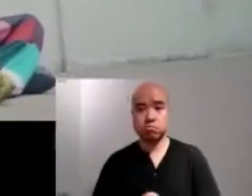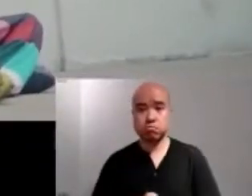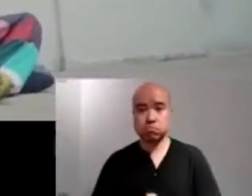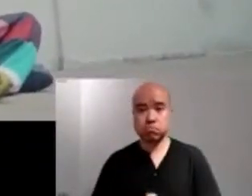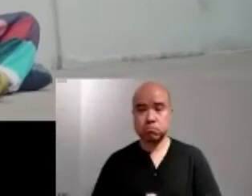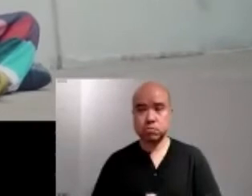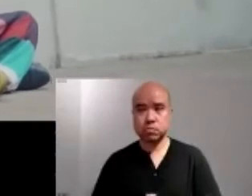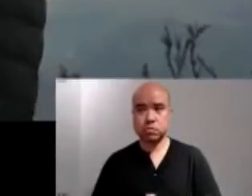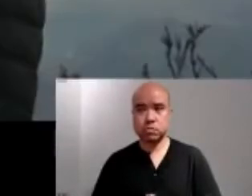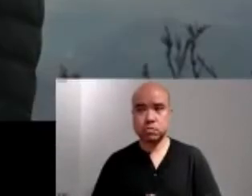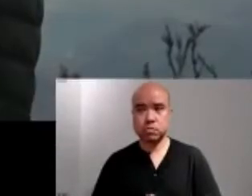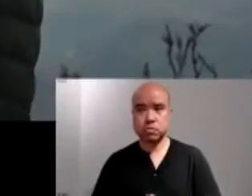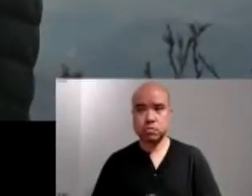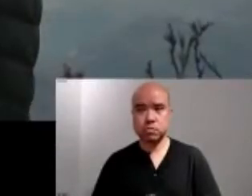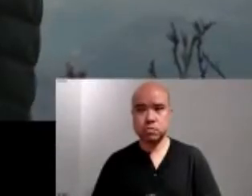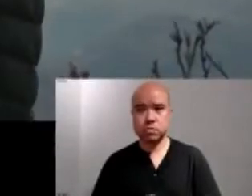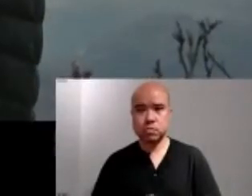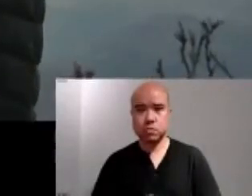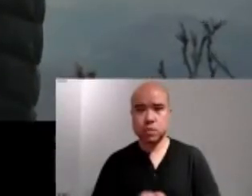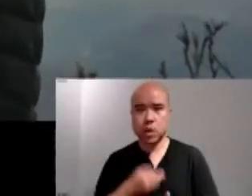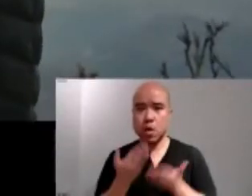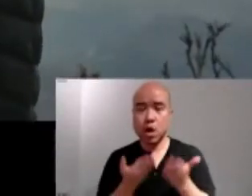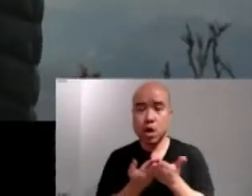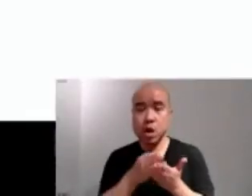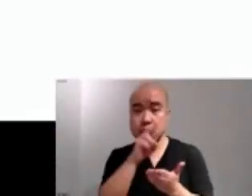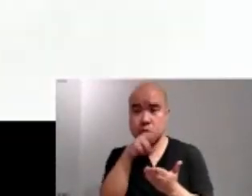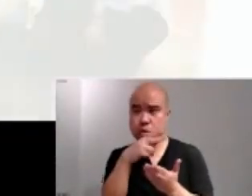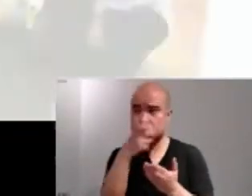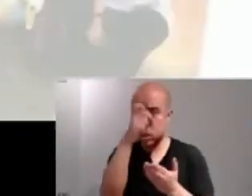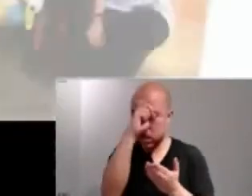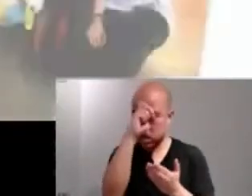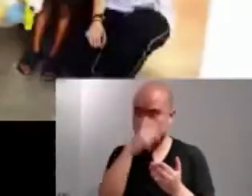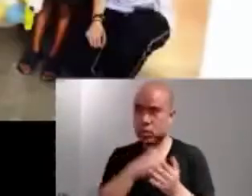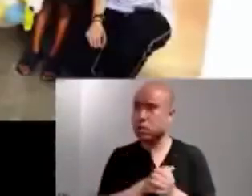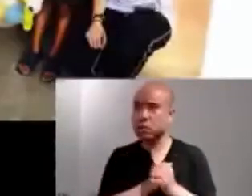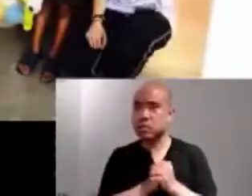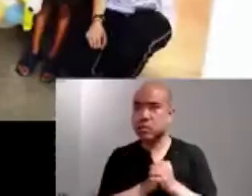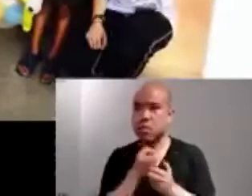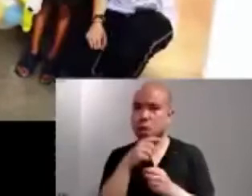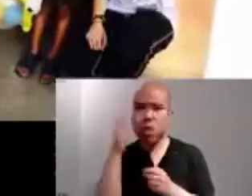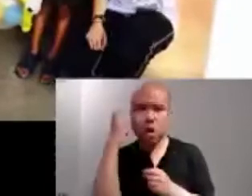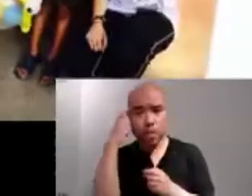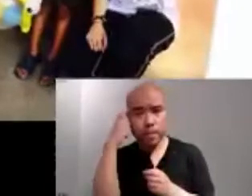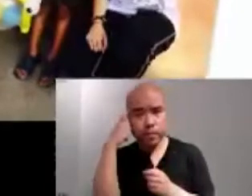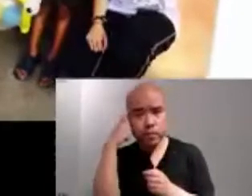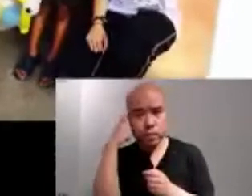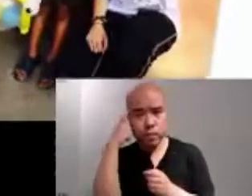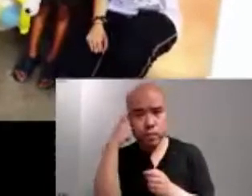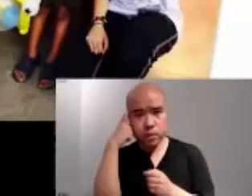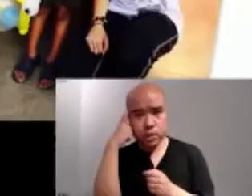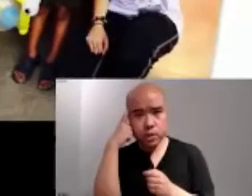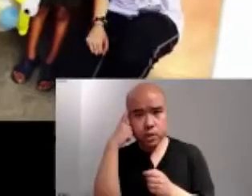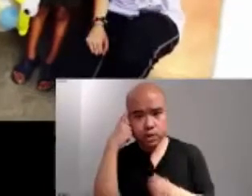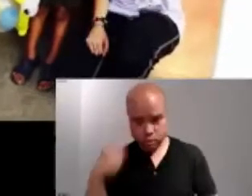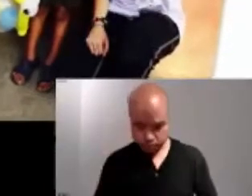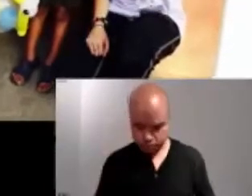又或者为人生留下一些回忆。但你有没有想过旅行除了你得到什么之